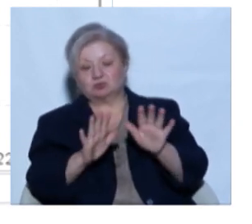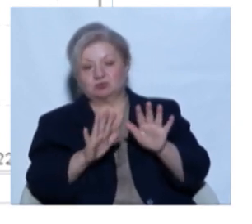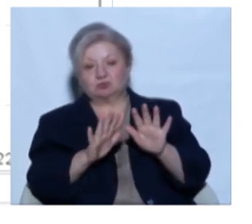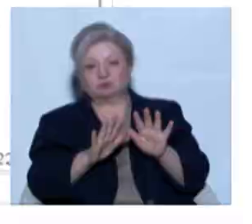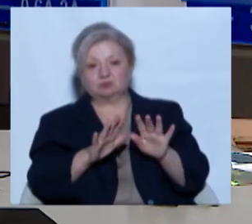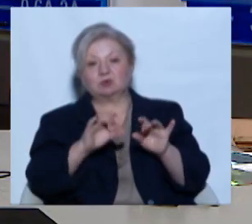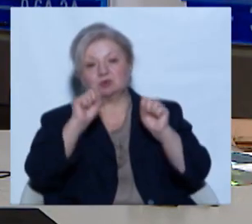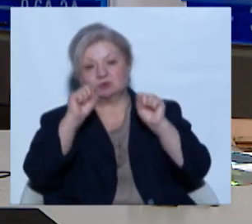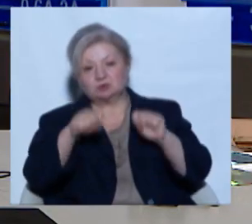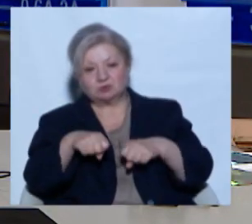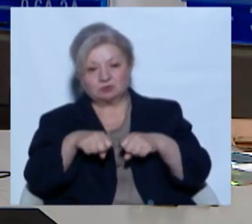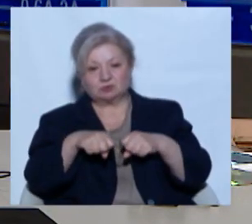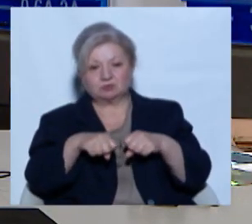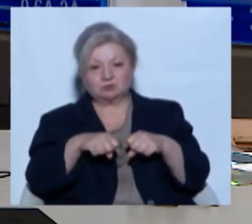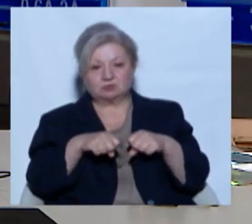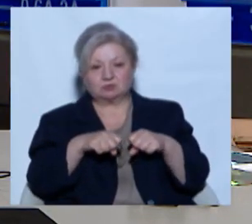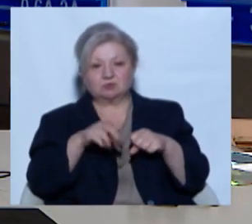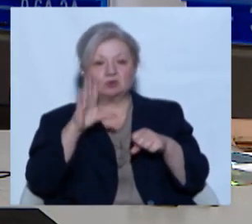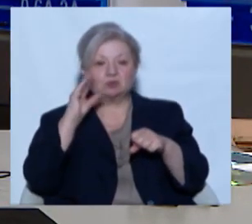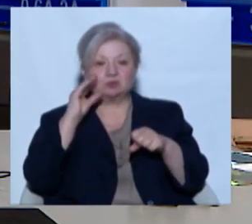მივიღეთ, მაგრამ არის თუ არა